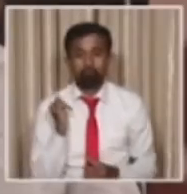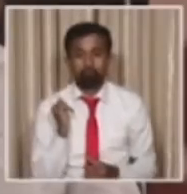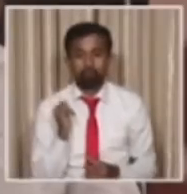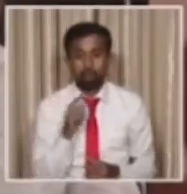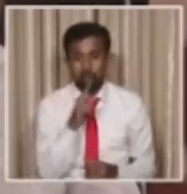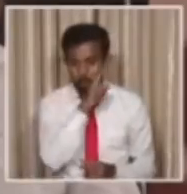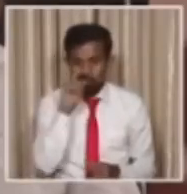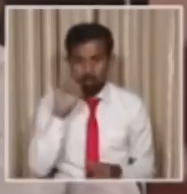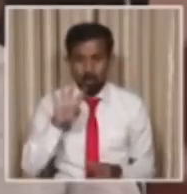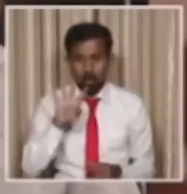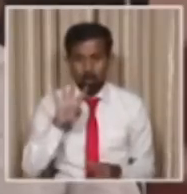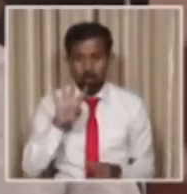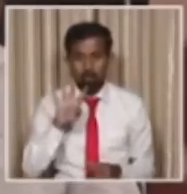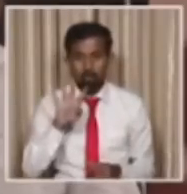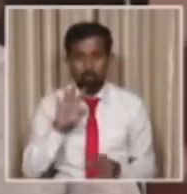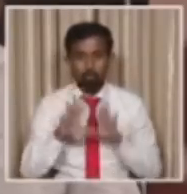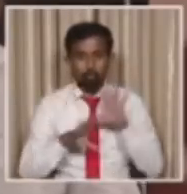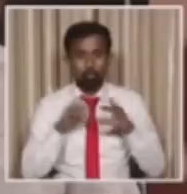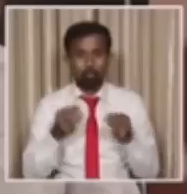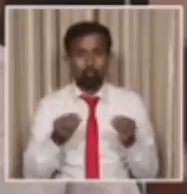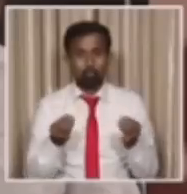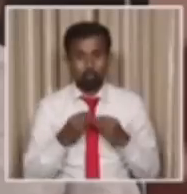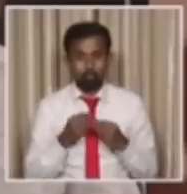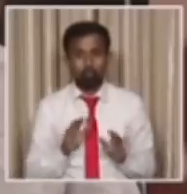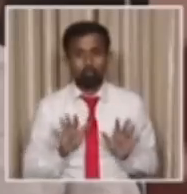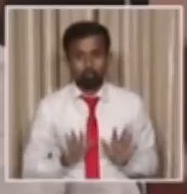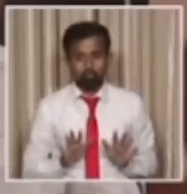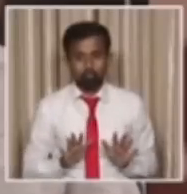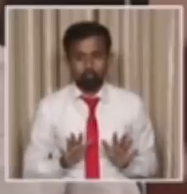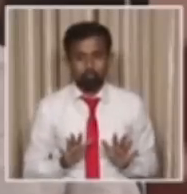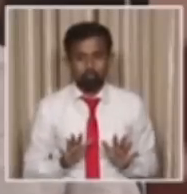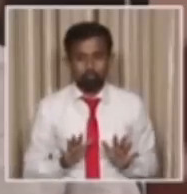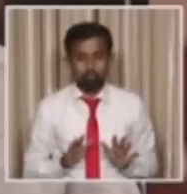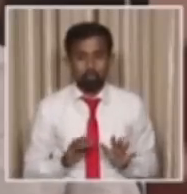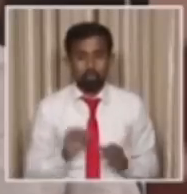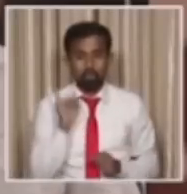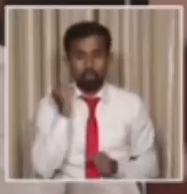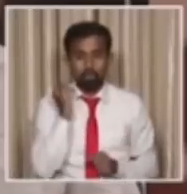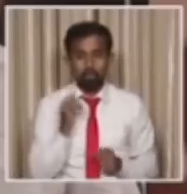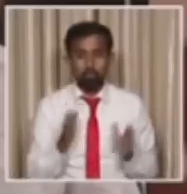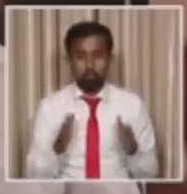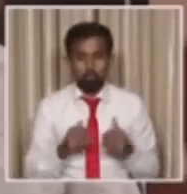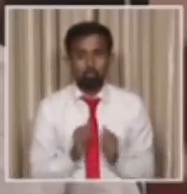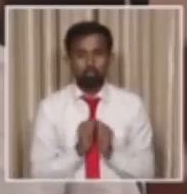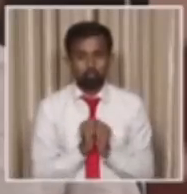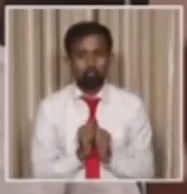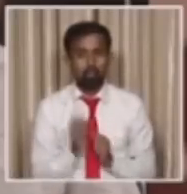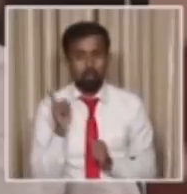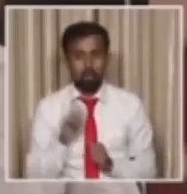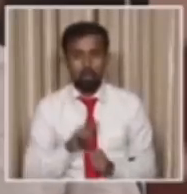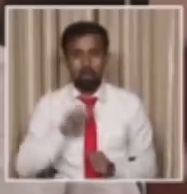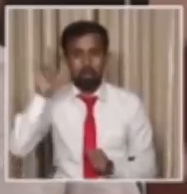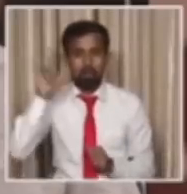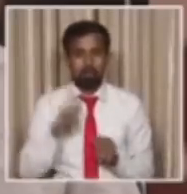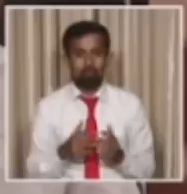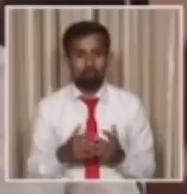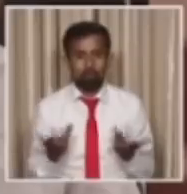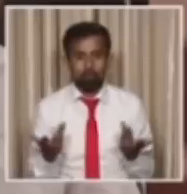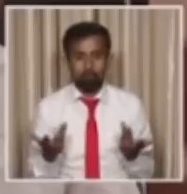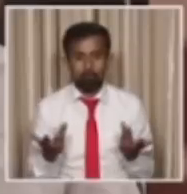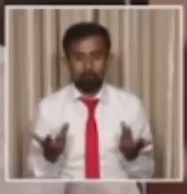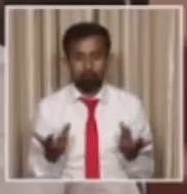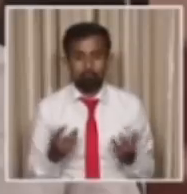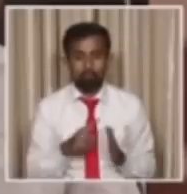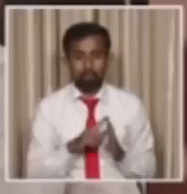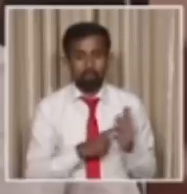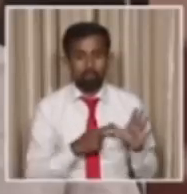මාස 4ක් තොරතුරු ලබා ගන්න ඉඳලා තියෙනවා. මෙම නිලධාරියා තාමත් සේවයේ ඉන්නවා, රට ගිහිල්ලා නැහැ. එතකොට